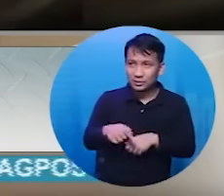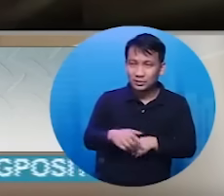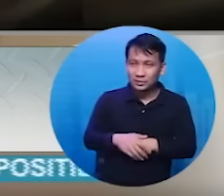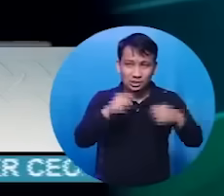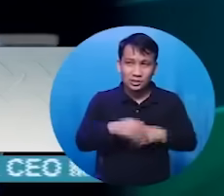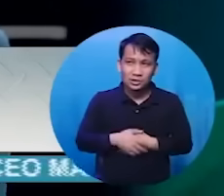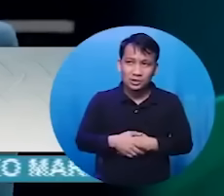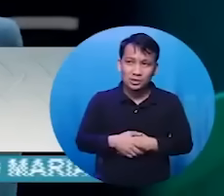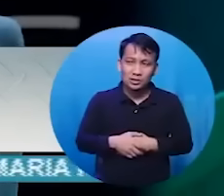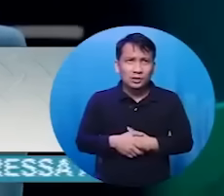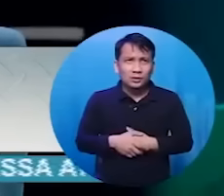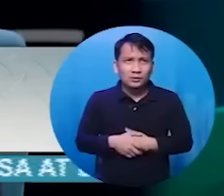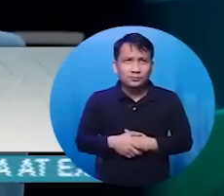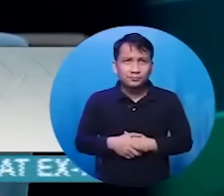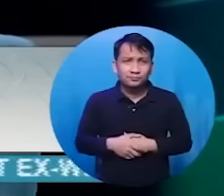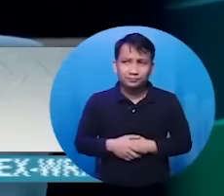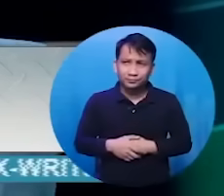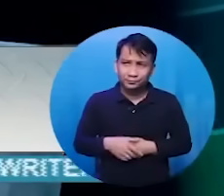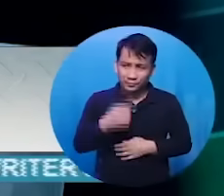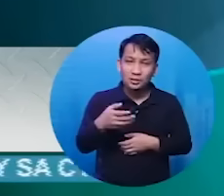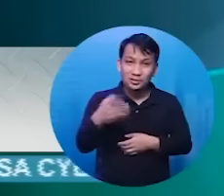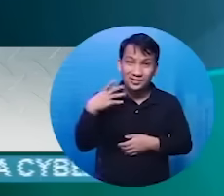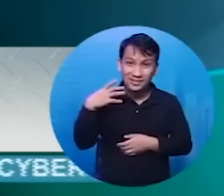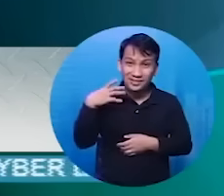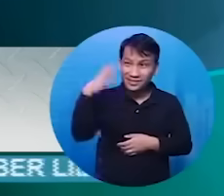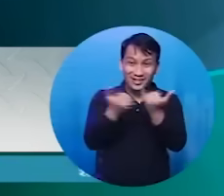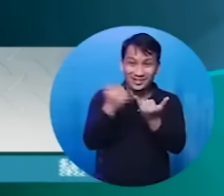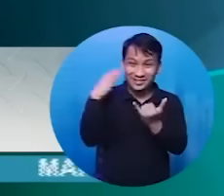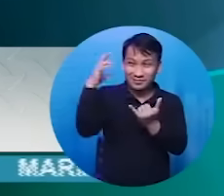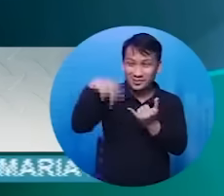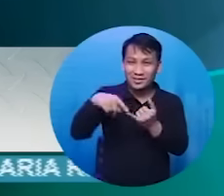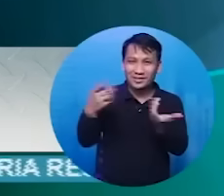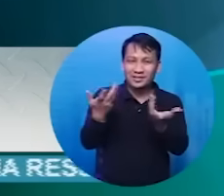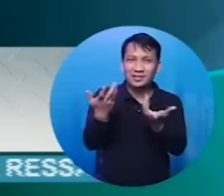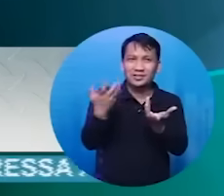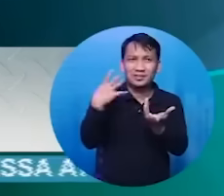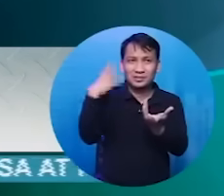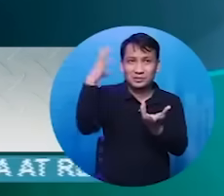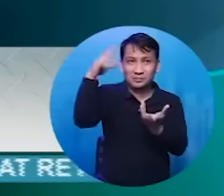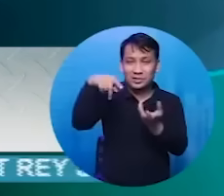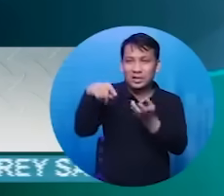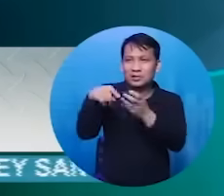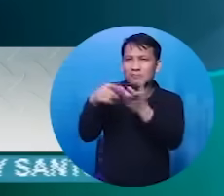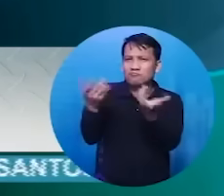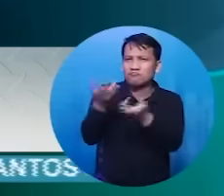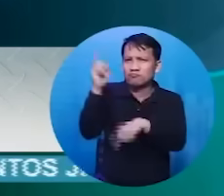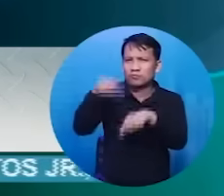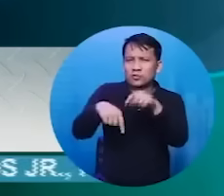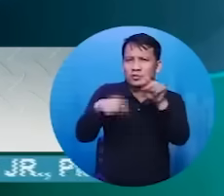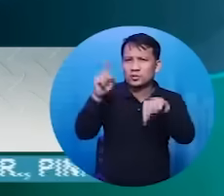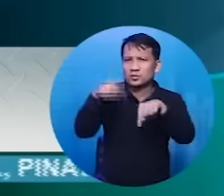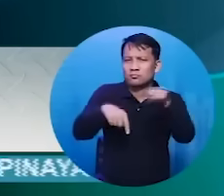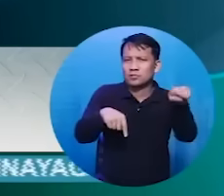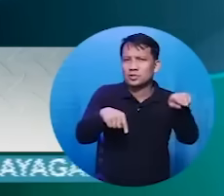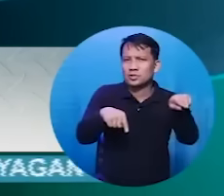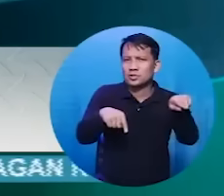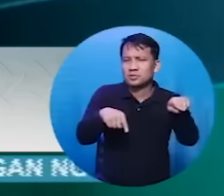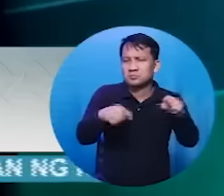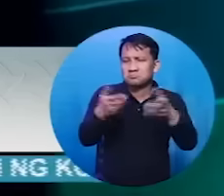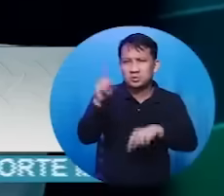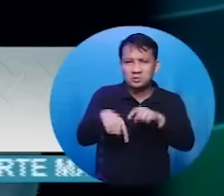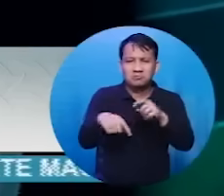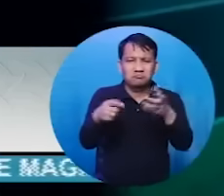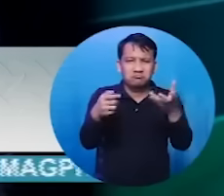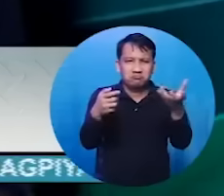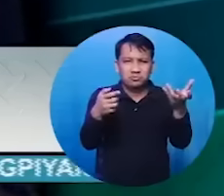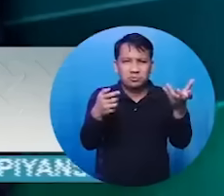ako magsasalita. Chairman, mawalang galang na sa'yo. No, dalawa lang pong pagpipilian. Hindi po pwedeng tumira pa siya dyan. It's either papalayasin